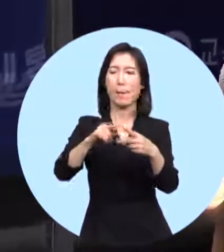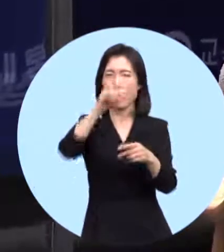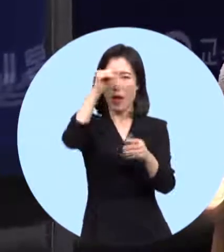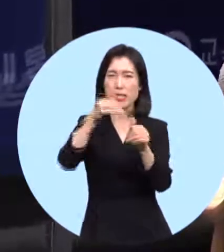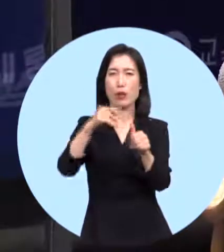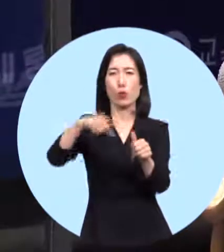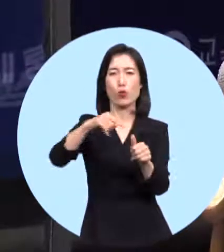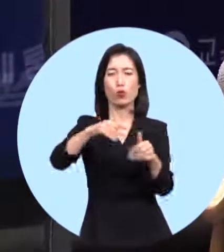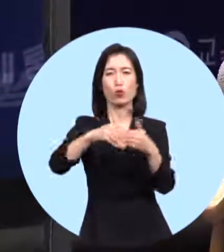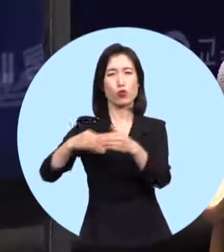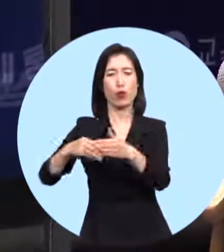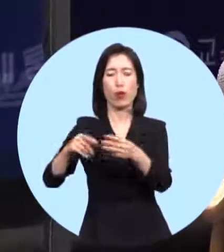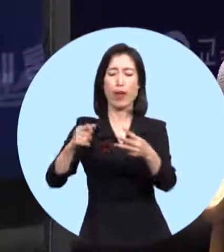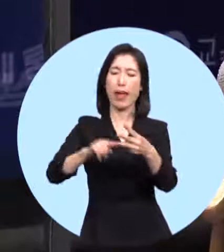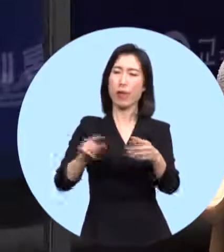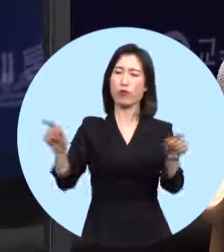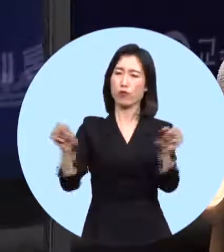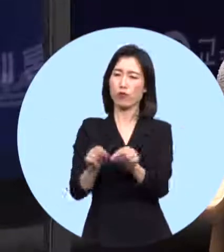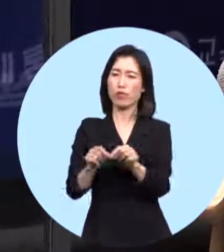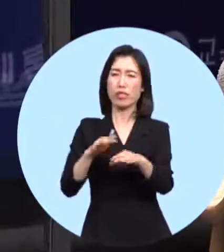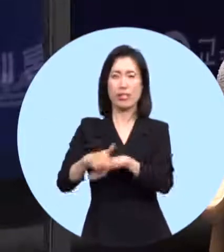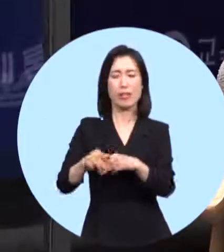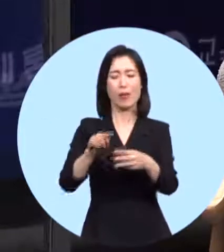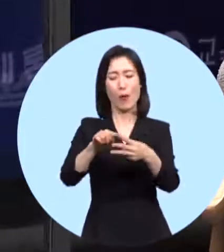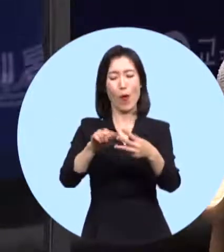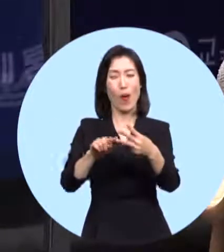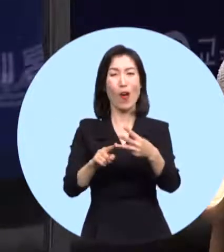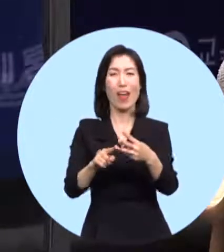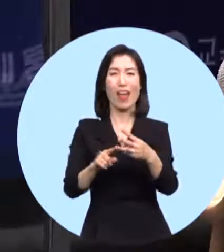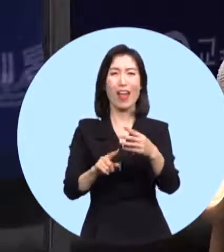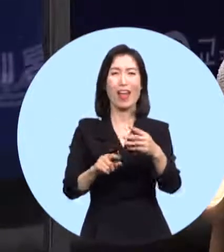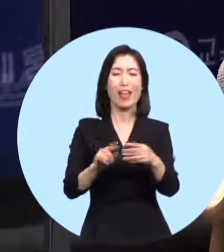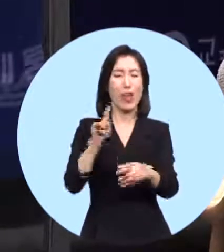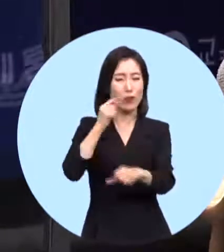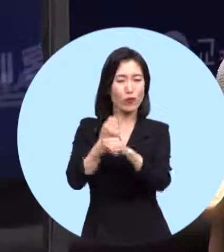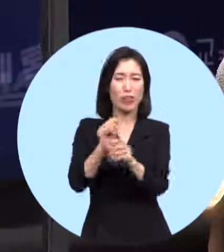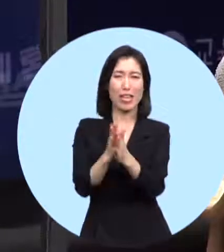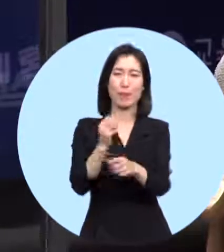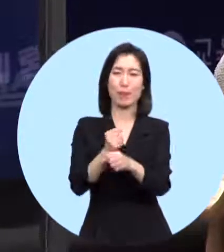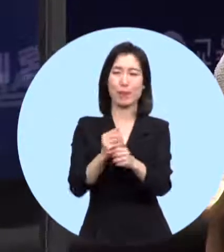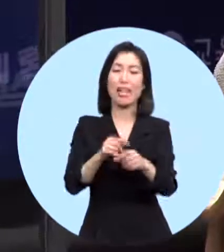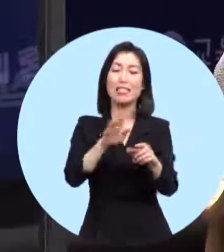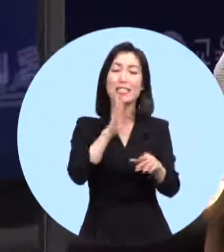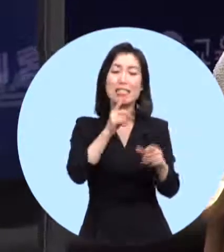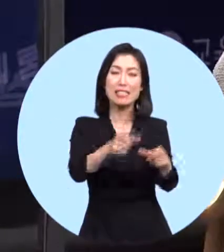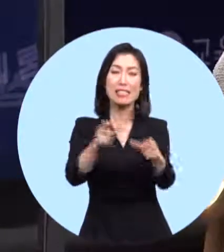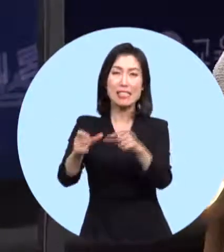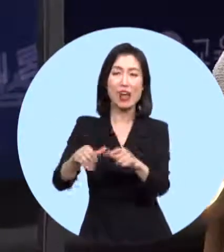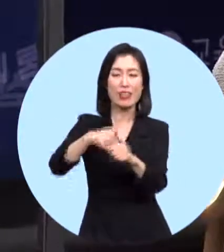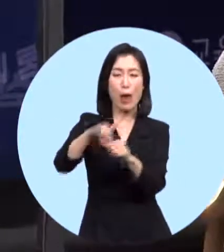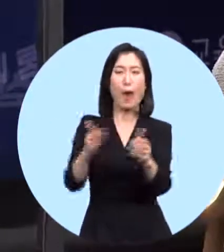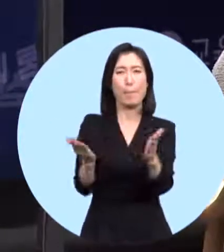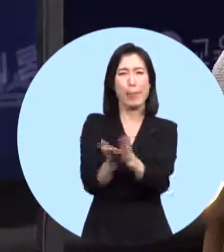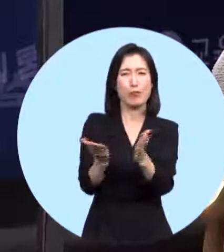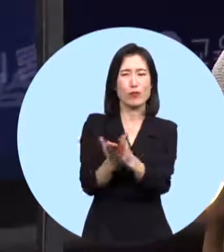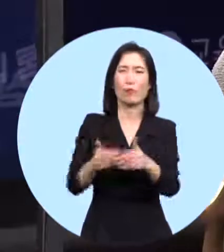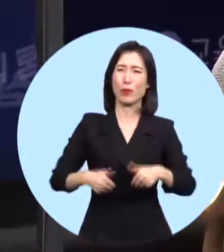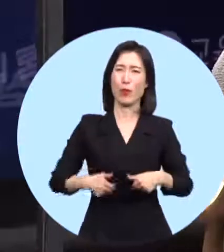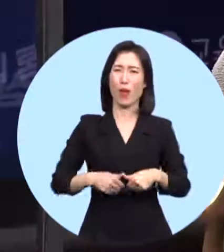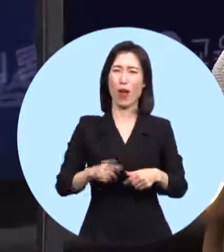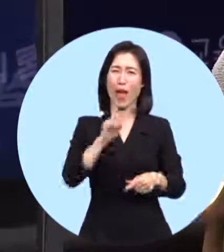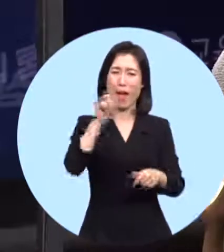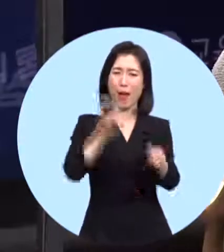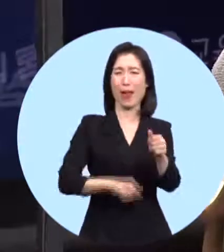거냐, 평생교육 주도형으로 갈 거냐, 양자 절충형으로 할 거냐, 그거에 따라서 지역 현황에 따라서